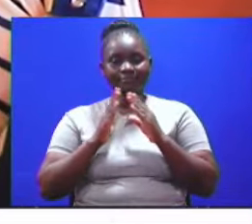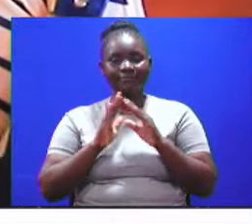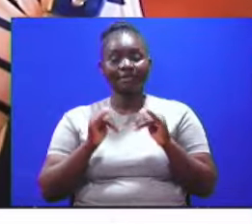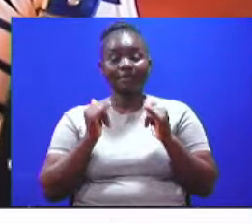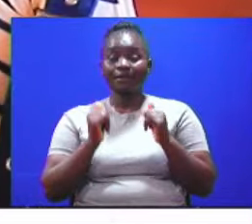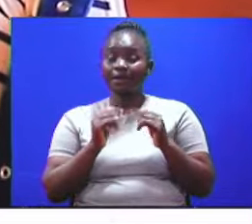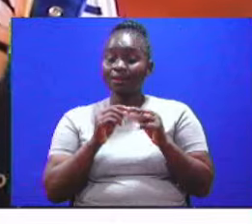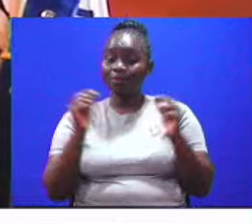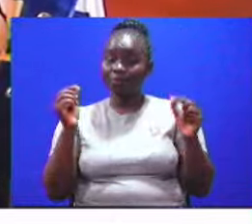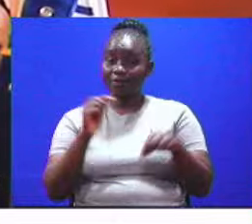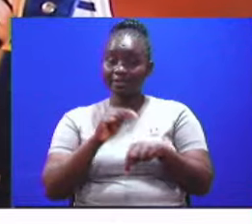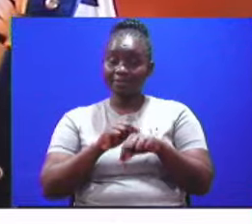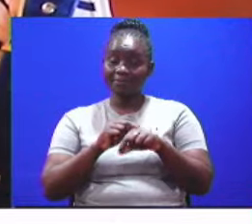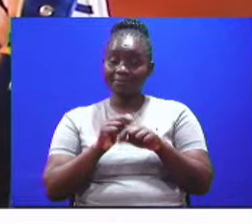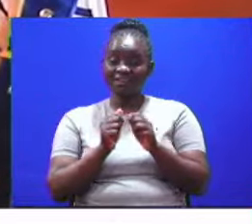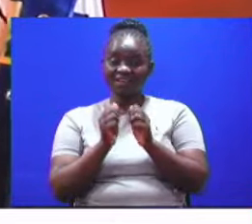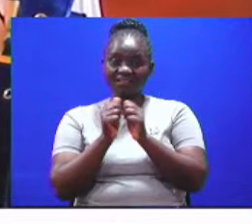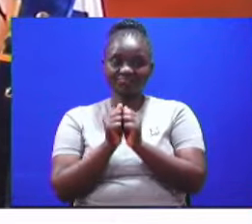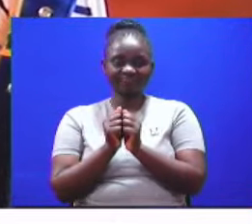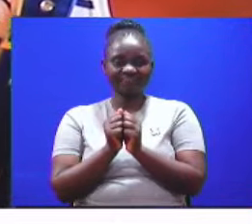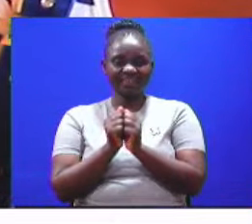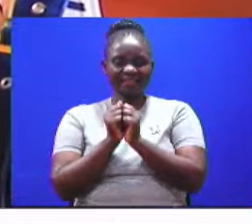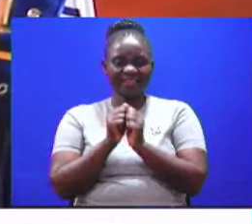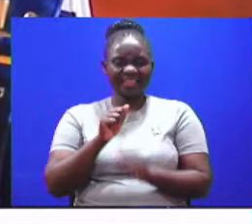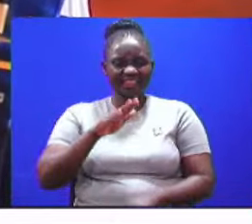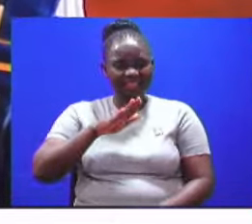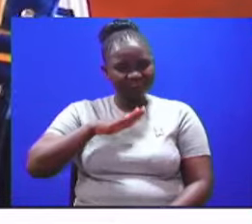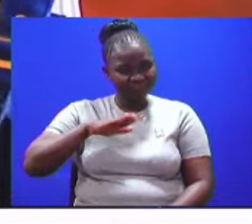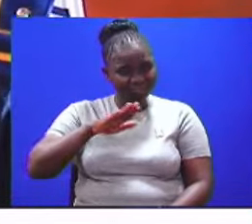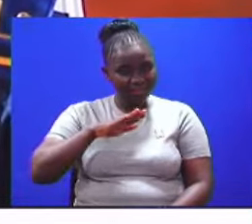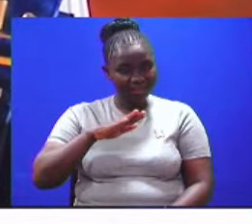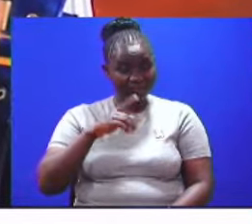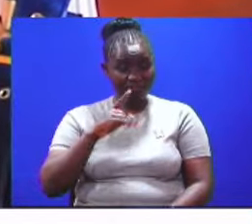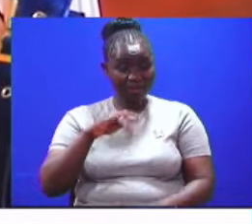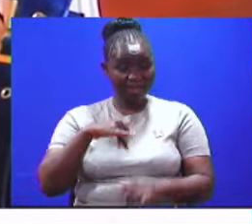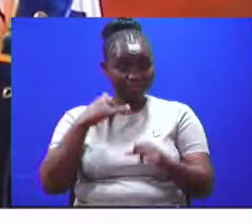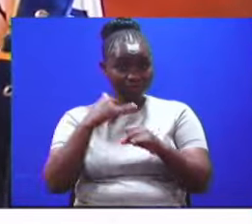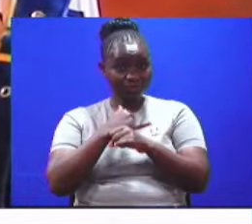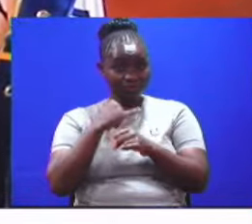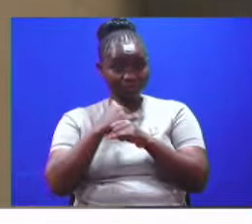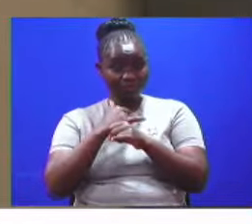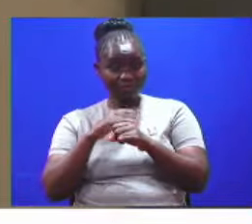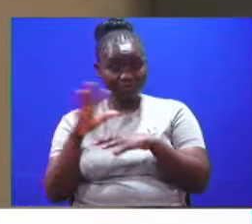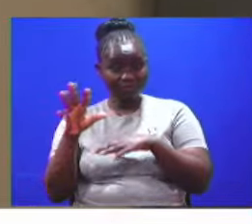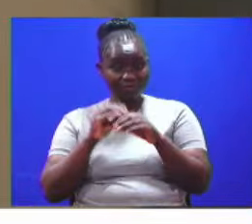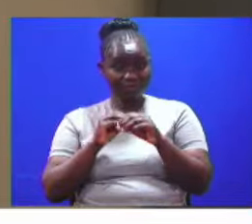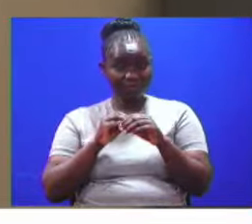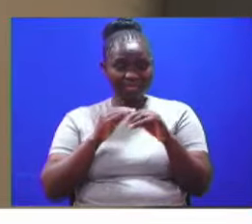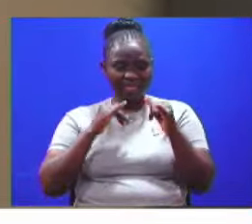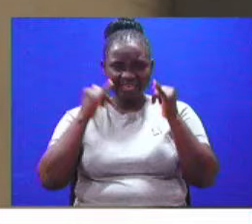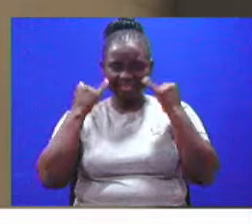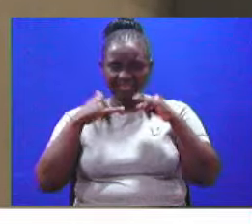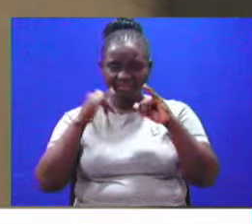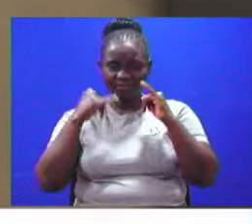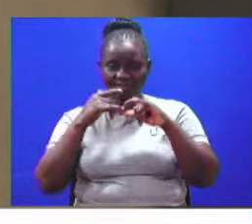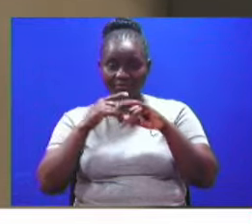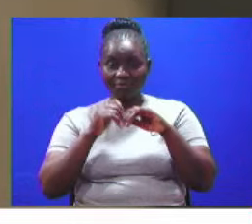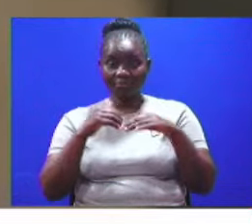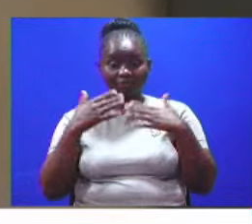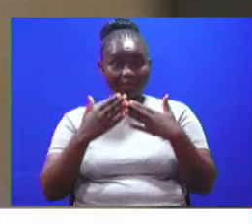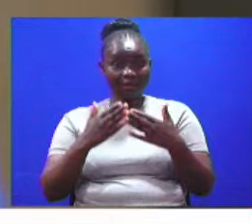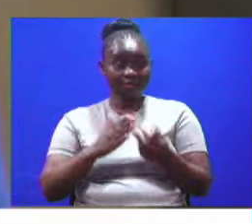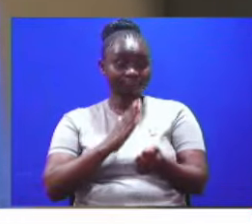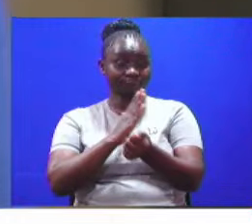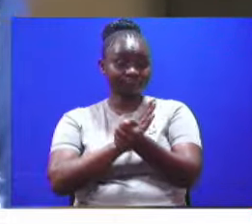matuka mangi wala asamo echobu grupu ya yamo bakarangli wakwenda wakora interview lakini mbasu kilikuru ya sivari itoko